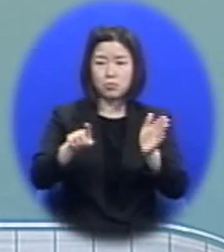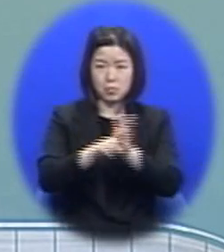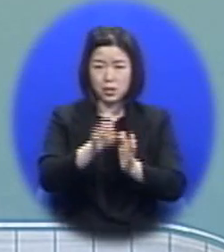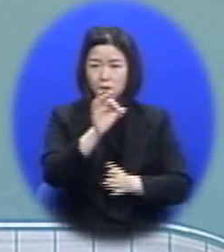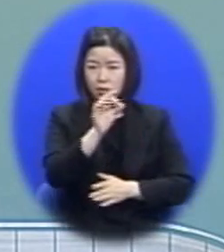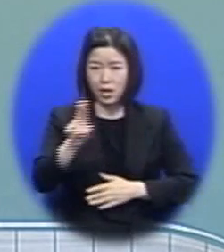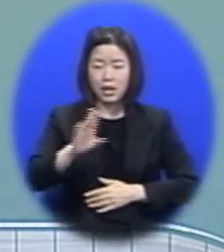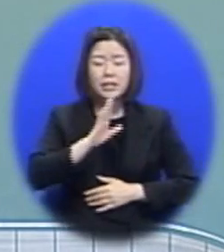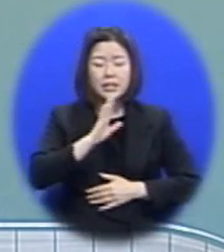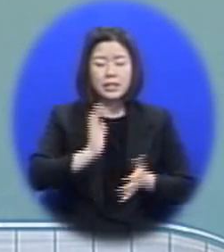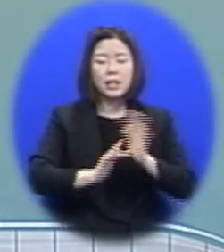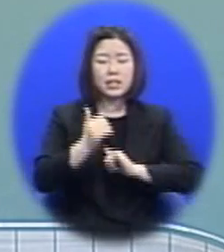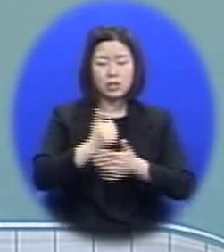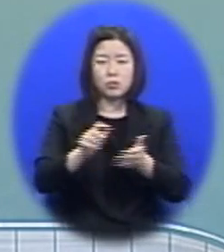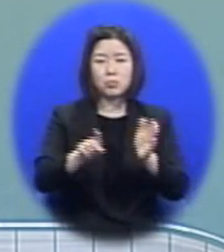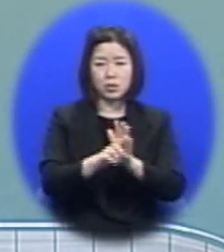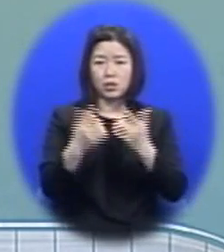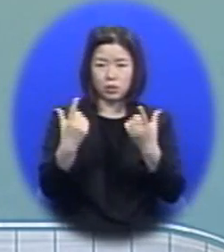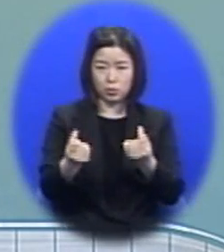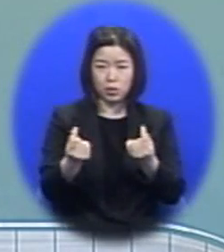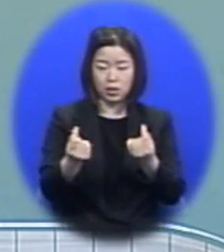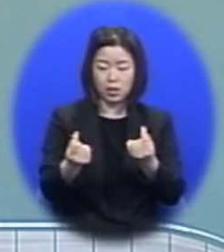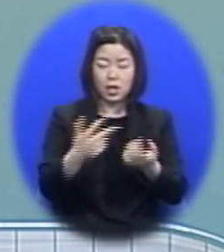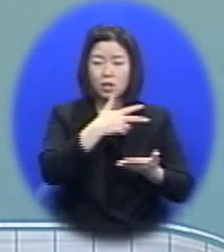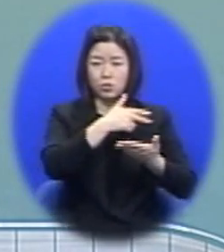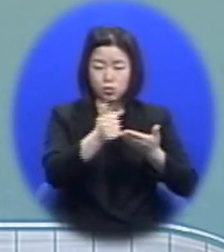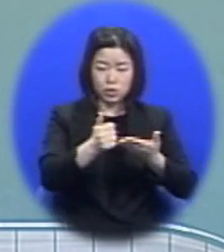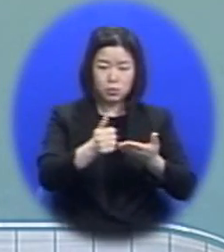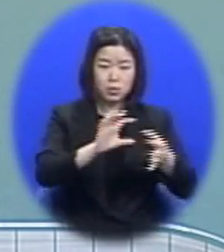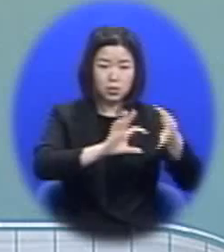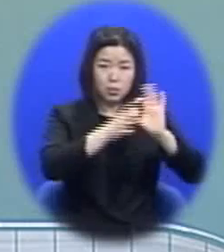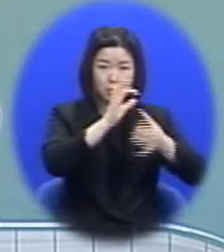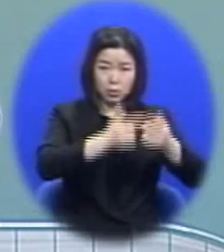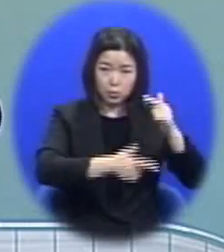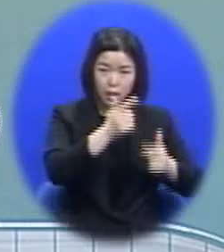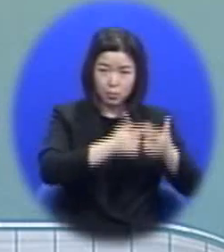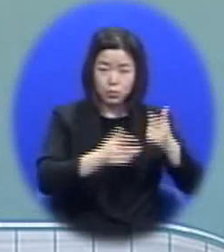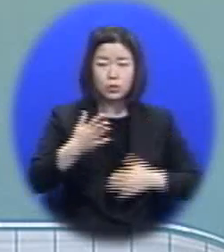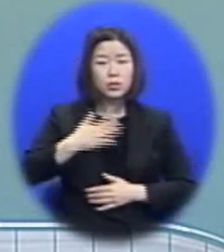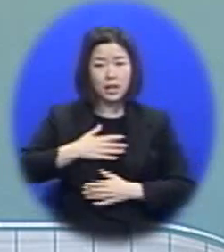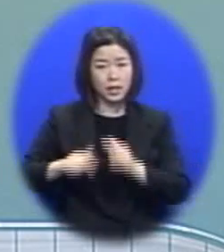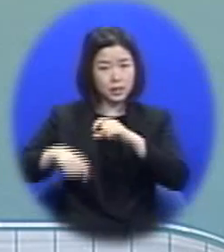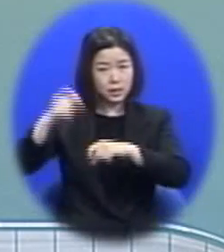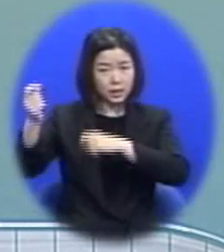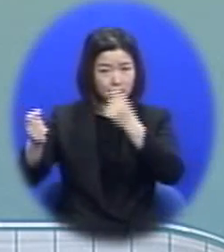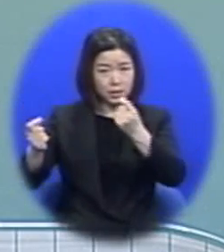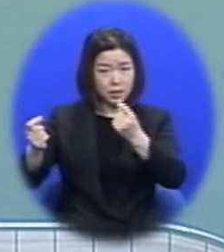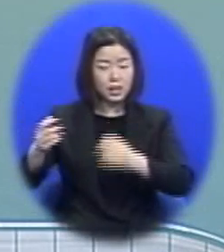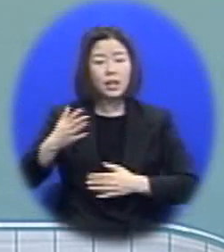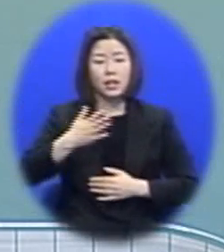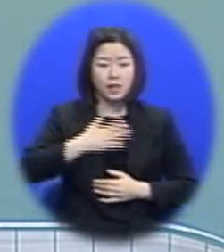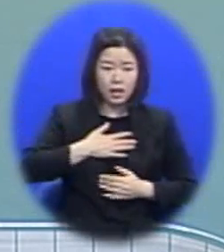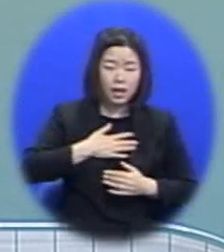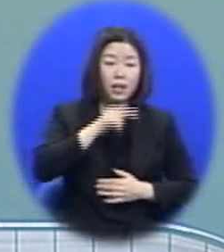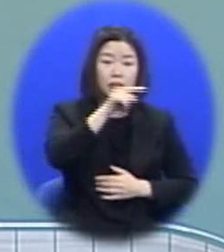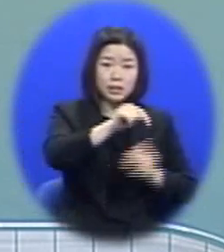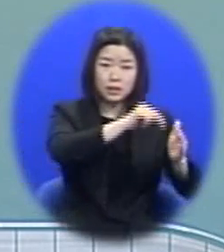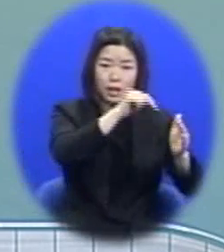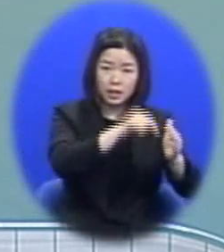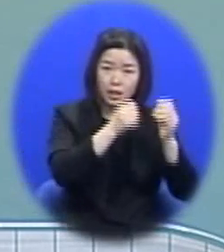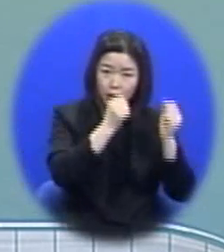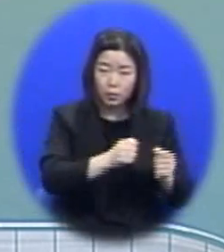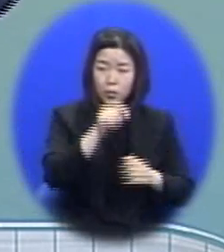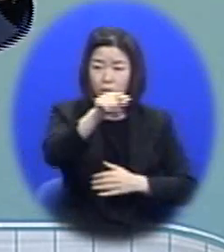겁니다 주님은 포도나무가 나는 가지고 나는 예수님 안에 예수님은 내 안에 거하셔서 나로 인해서